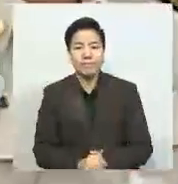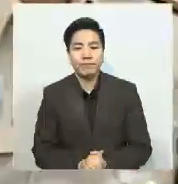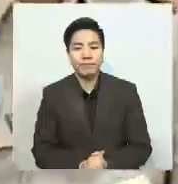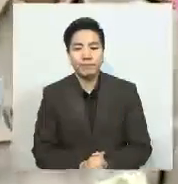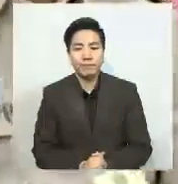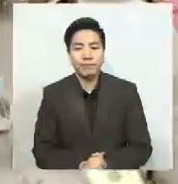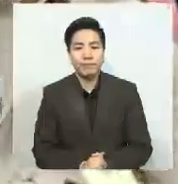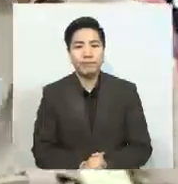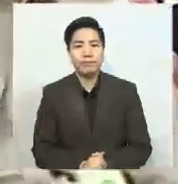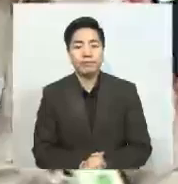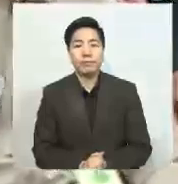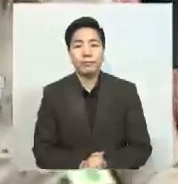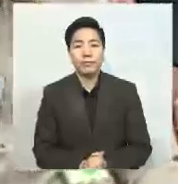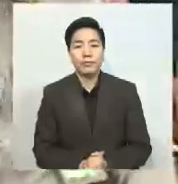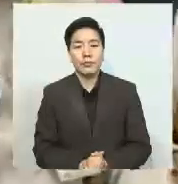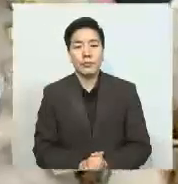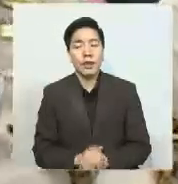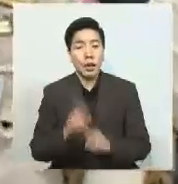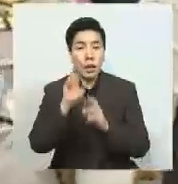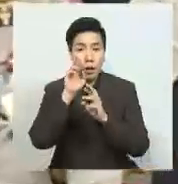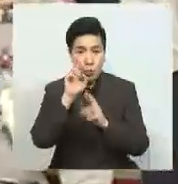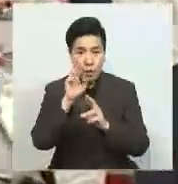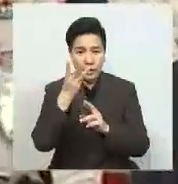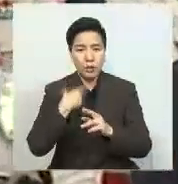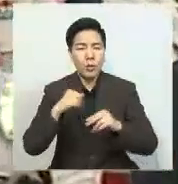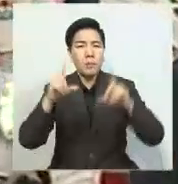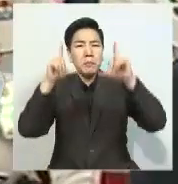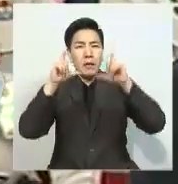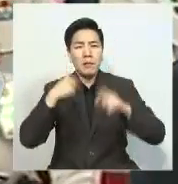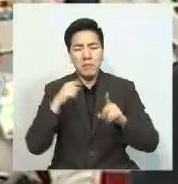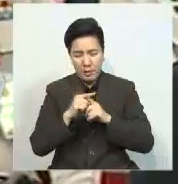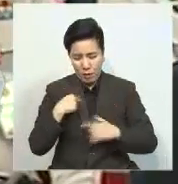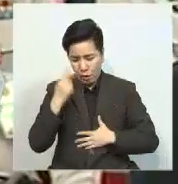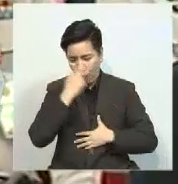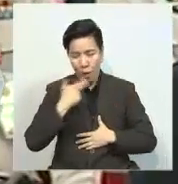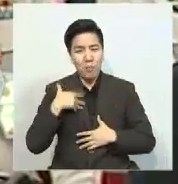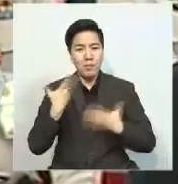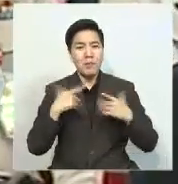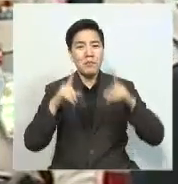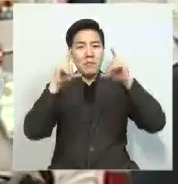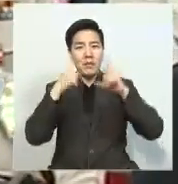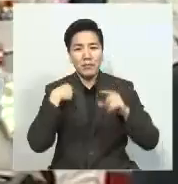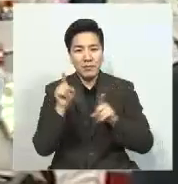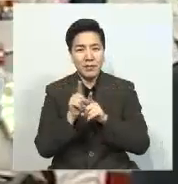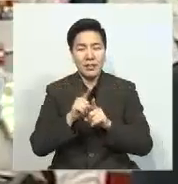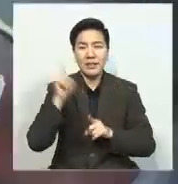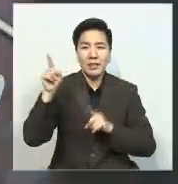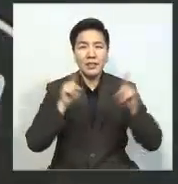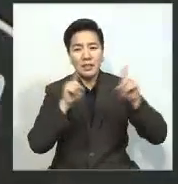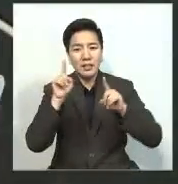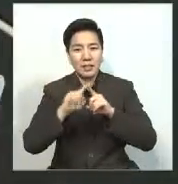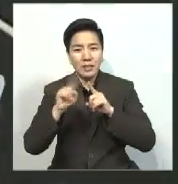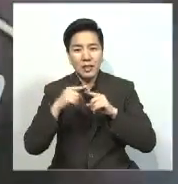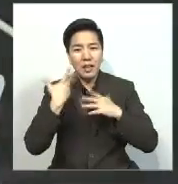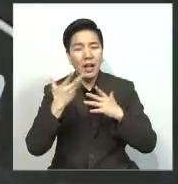นะเพราะนั้นก็ต้องระวังหน่อยบางทีเขาชอบถ่ายภาพตอนนายกไม่รอกำลังทำทีโบทีเบน่